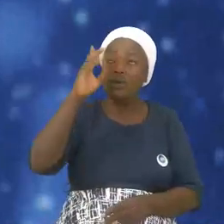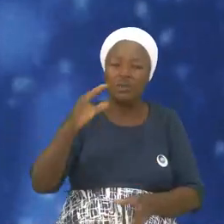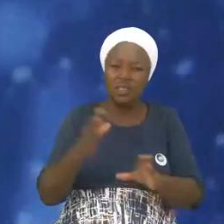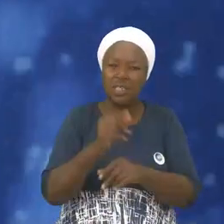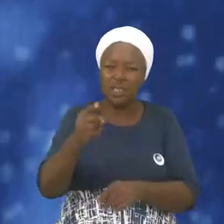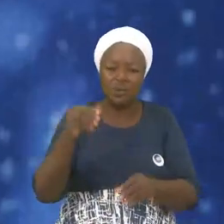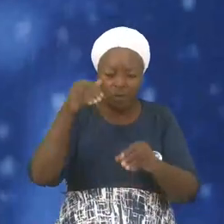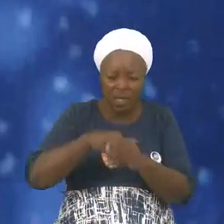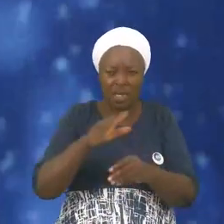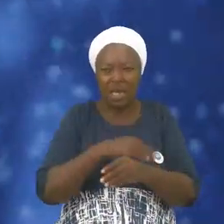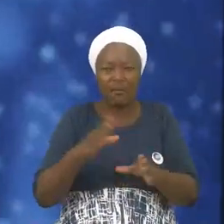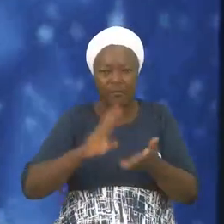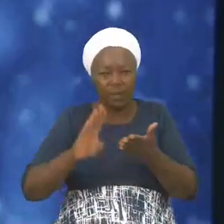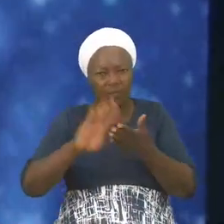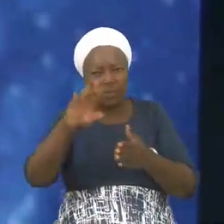son royaume.